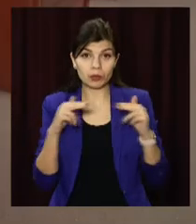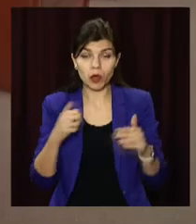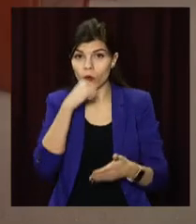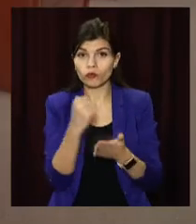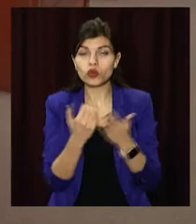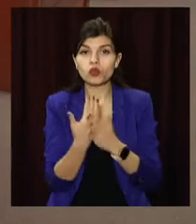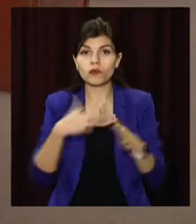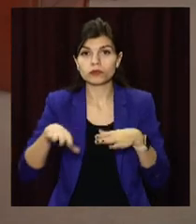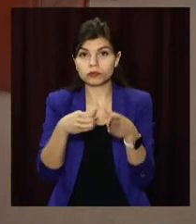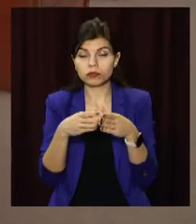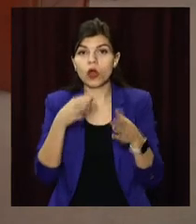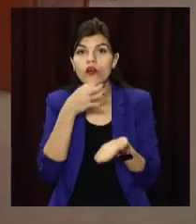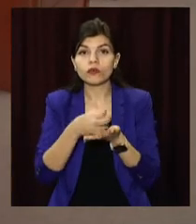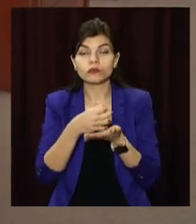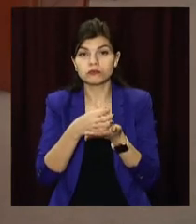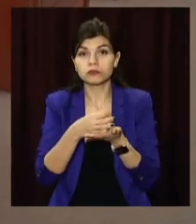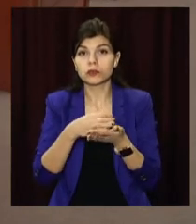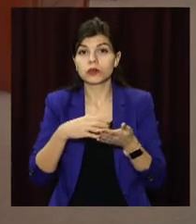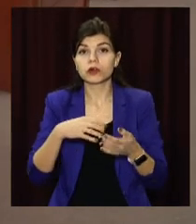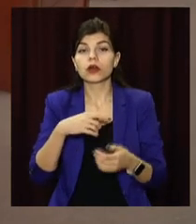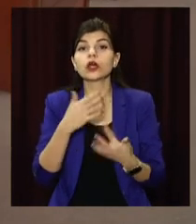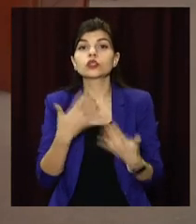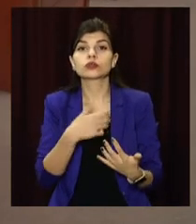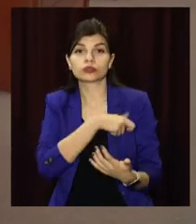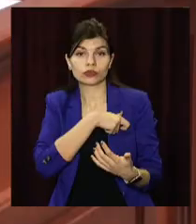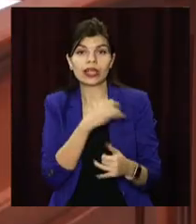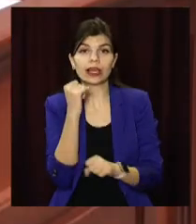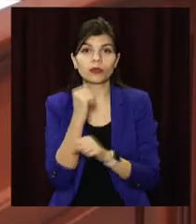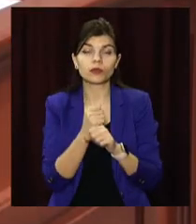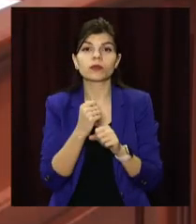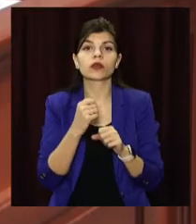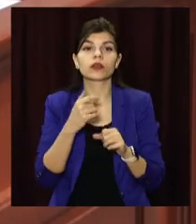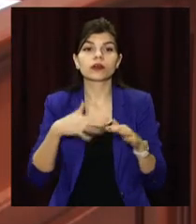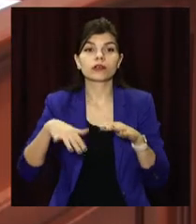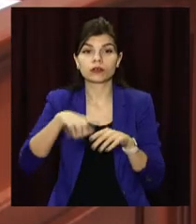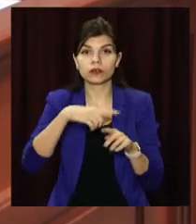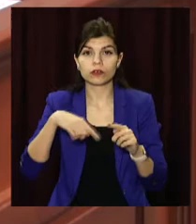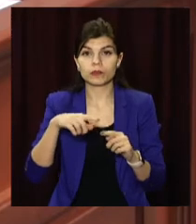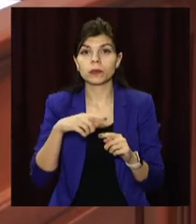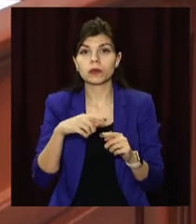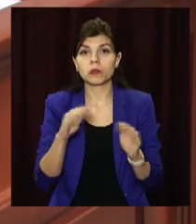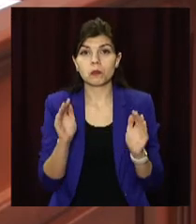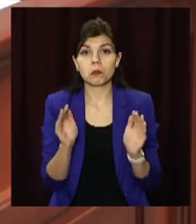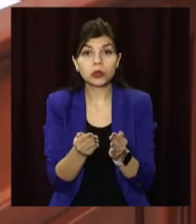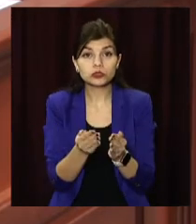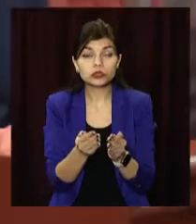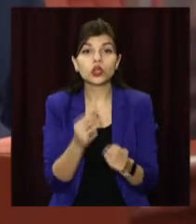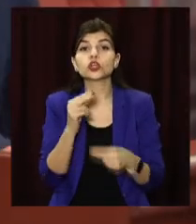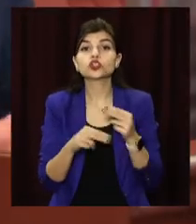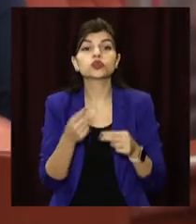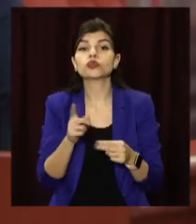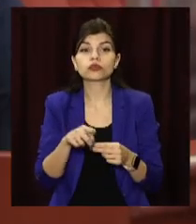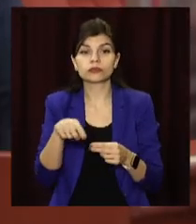нову структуру виконавчих органів міськради. Кількість чиновників та працівників комунальних підприємств коротили на чверть. Все завдяки ліквідації